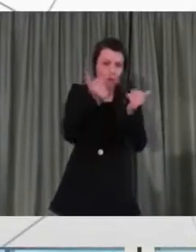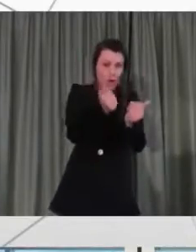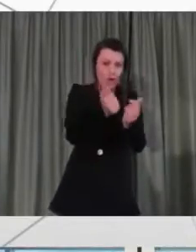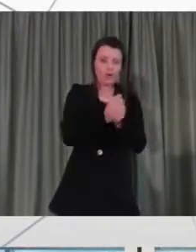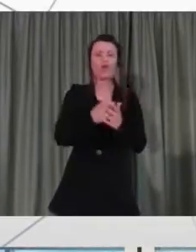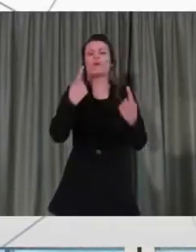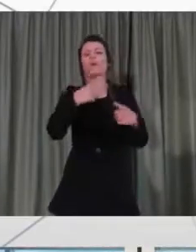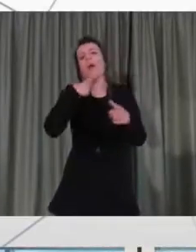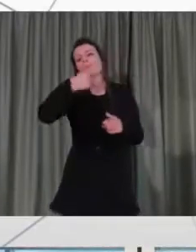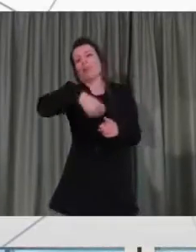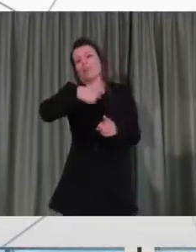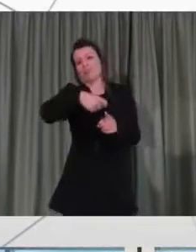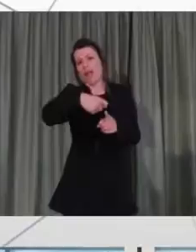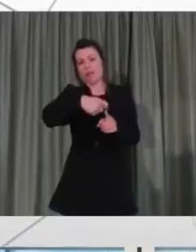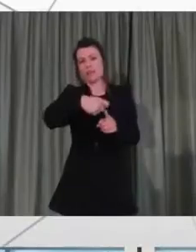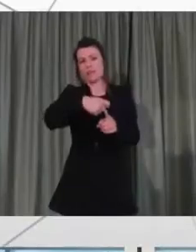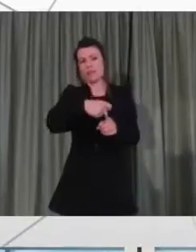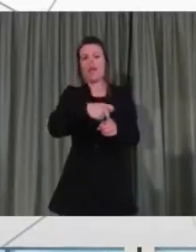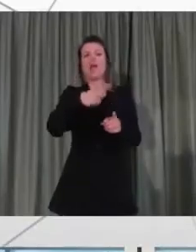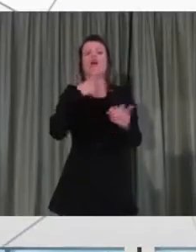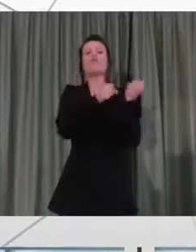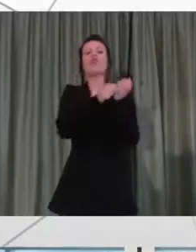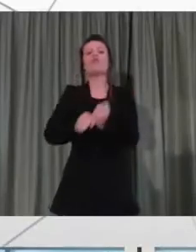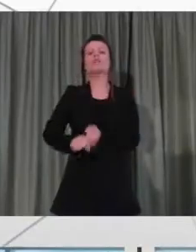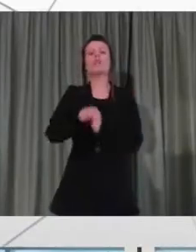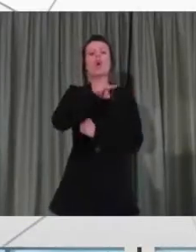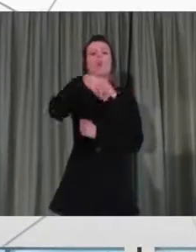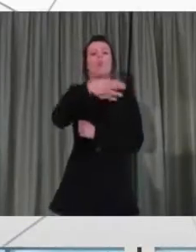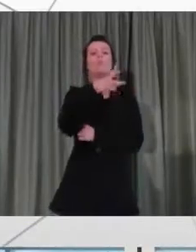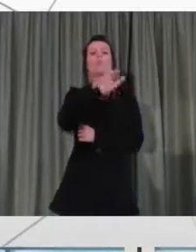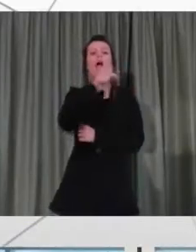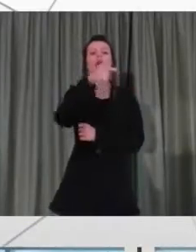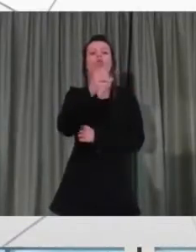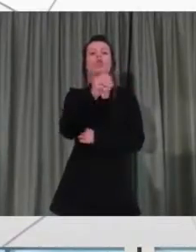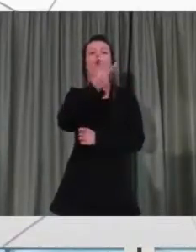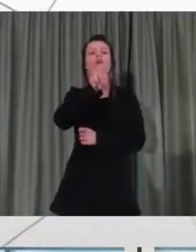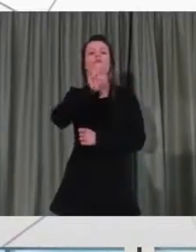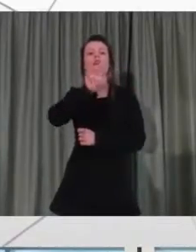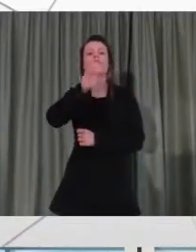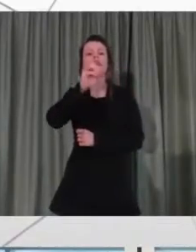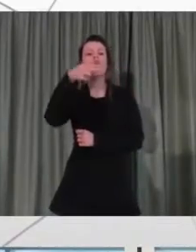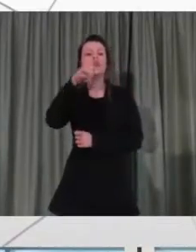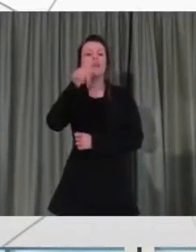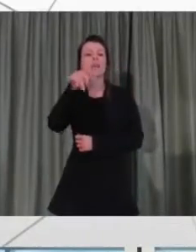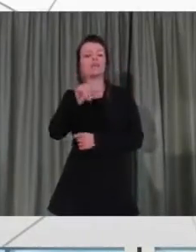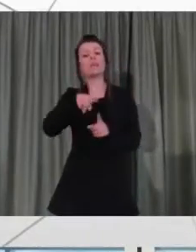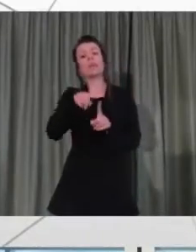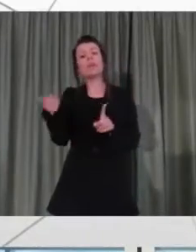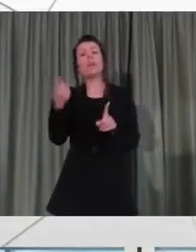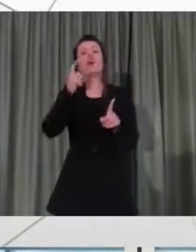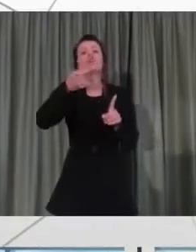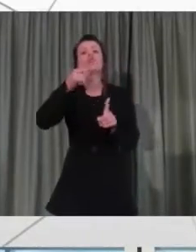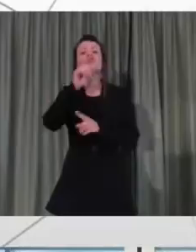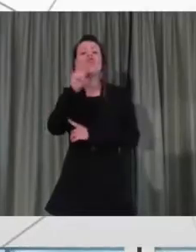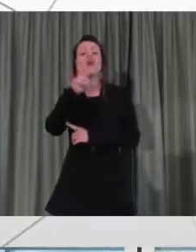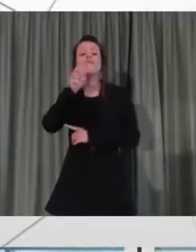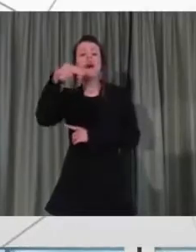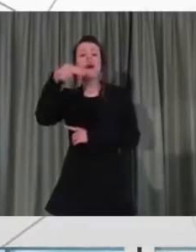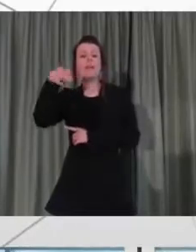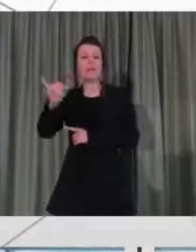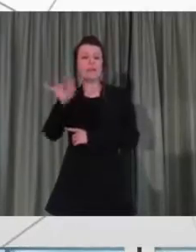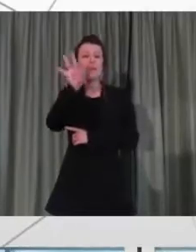presidente della Fondazione Umberto Veronesi, e Giovanni Fosti, che è il presidente